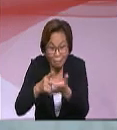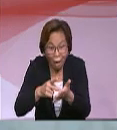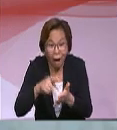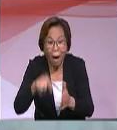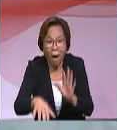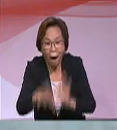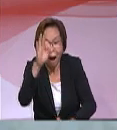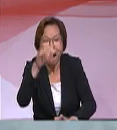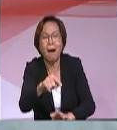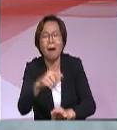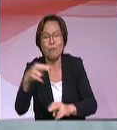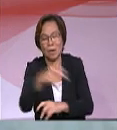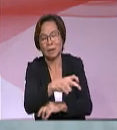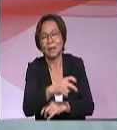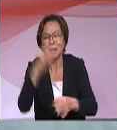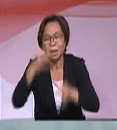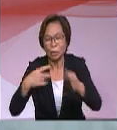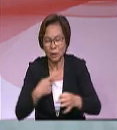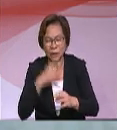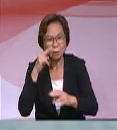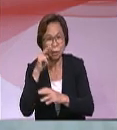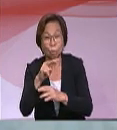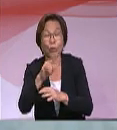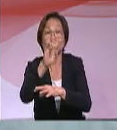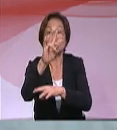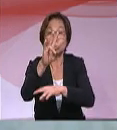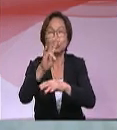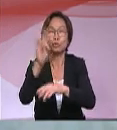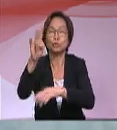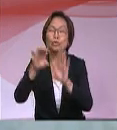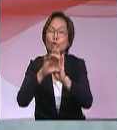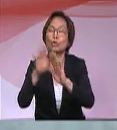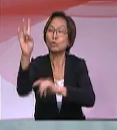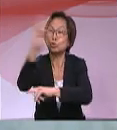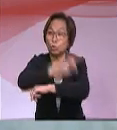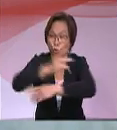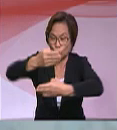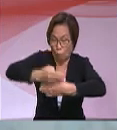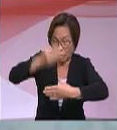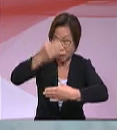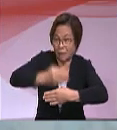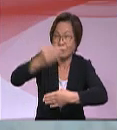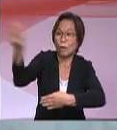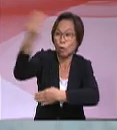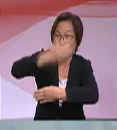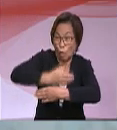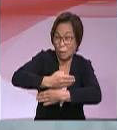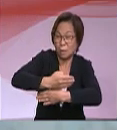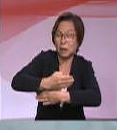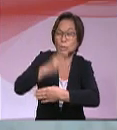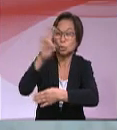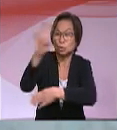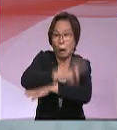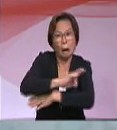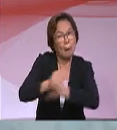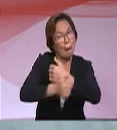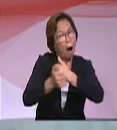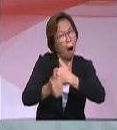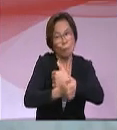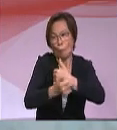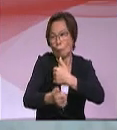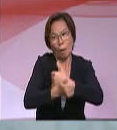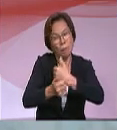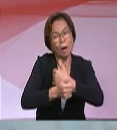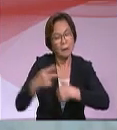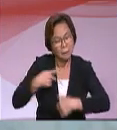kita menggunakan kaedah ataupun melihat pada 7 hari contohnya kuarantin, risiko dia lebih tinggi. Jadi